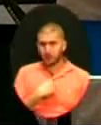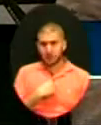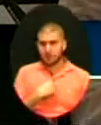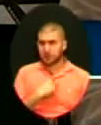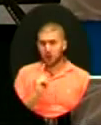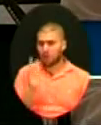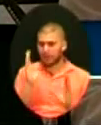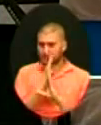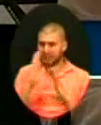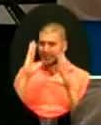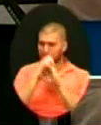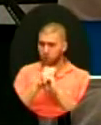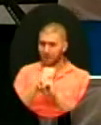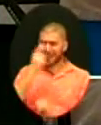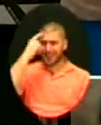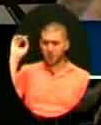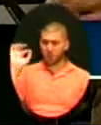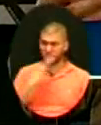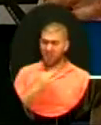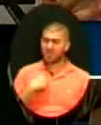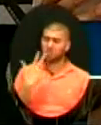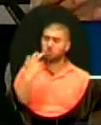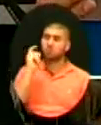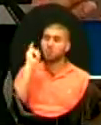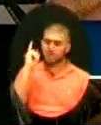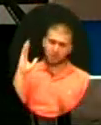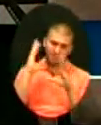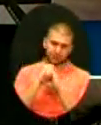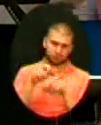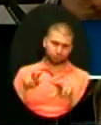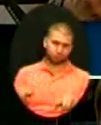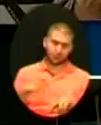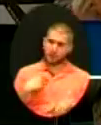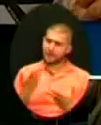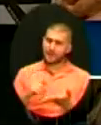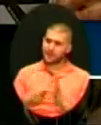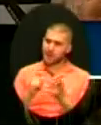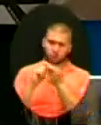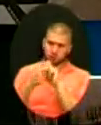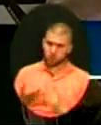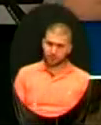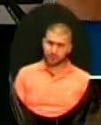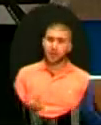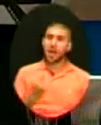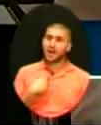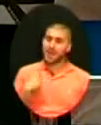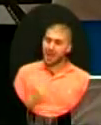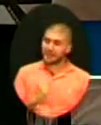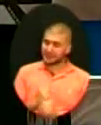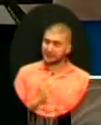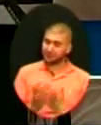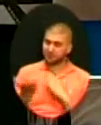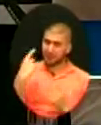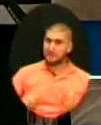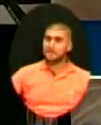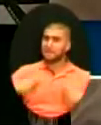מסתיר את עמדותיי האידיאולוגיות, כי אני 30 שנה מחזיק בעמדותיי, אין לי שום כוונה לשנות אותם. אני עשיתי זאת גם